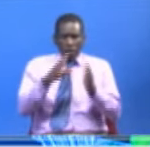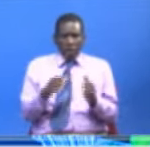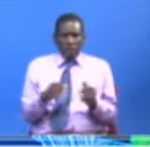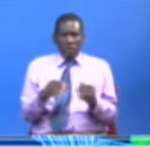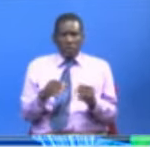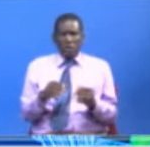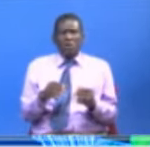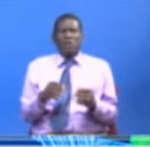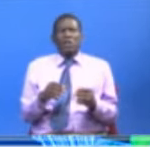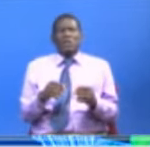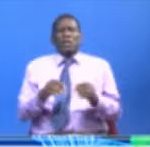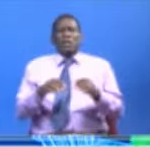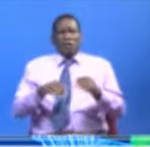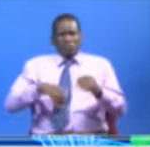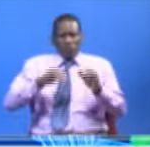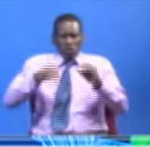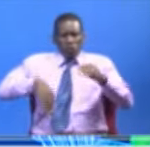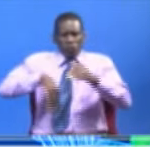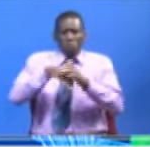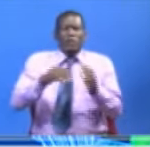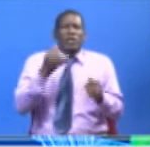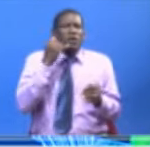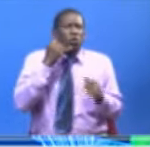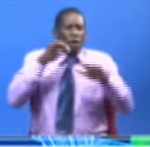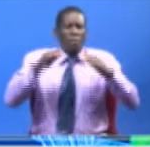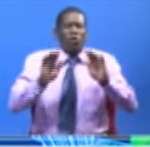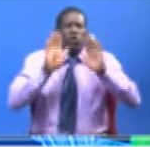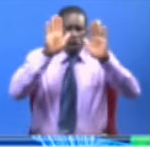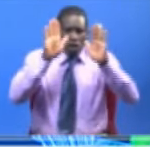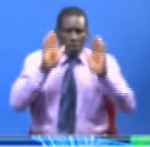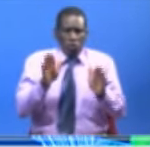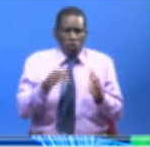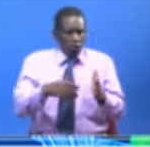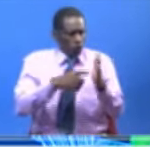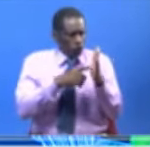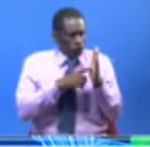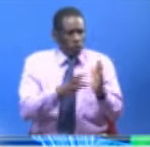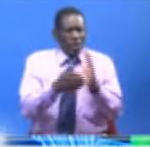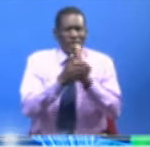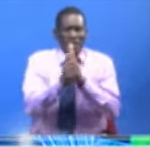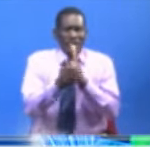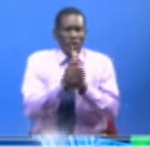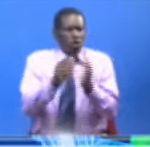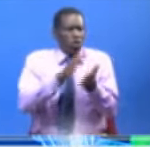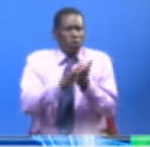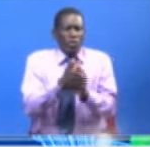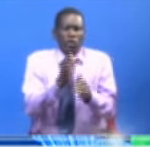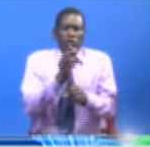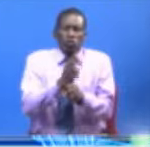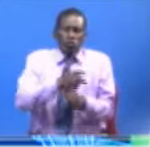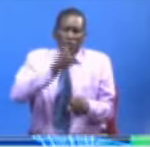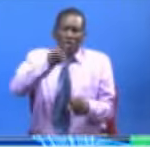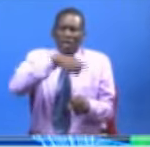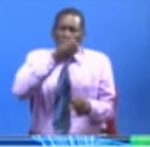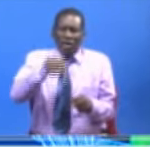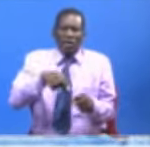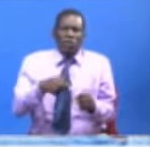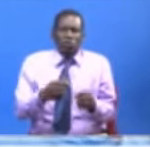Kipaji linalofanyika katika shule ya Nakuru kuhusu muhimu wa kuonesha talanta zao pasi na kutumia dawa haramu.